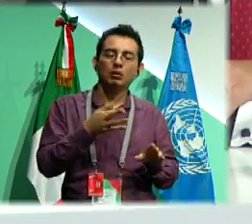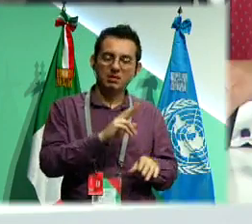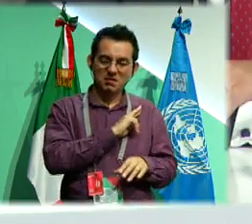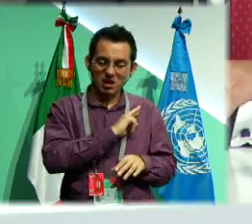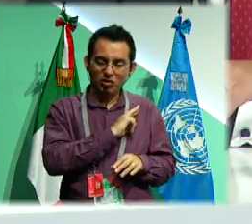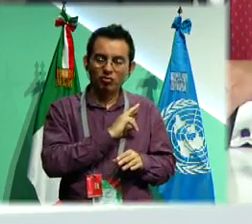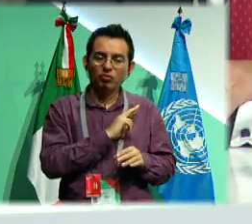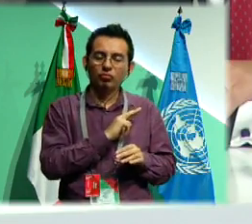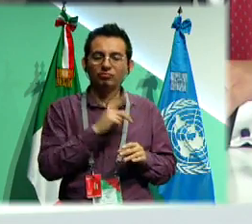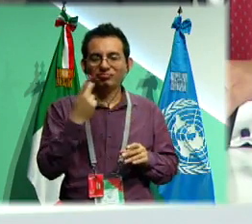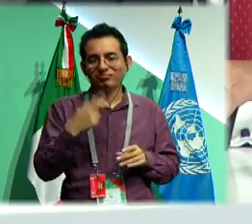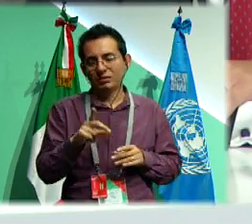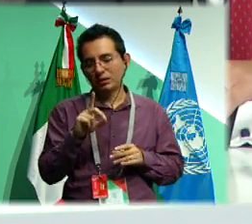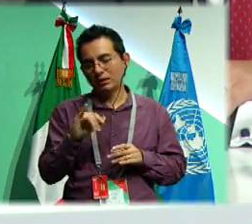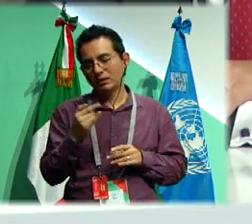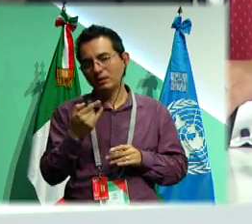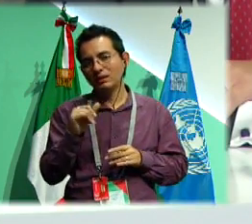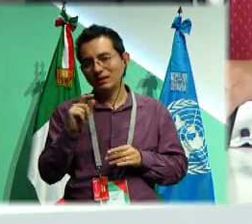un processus de